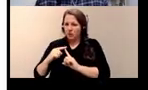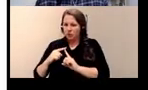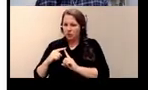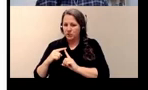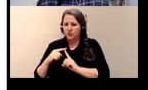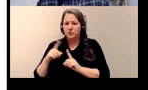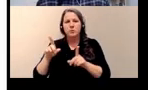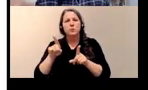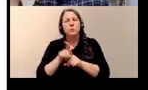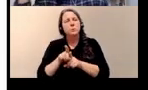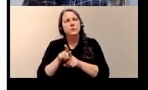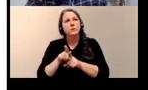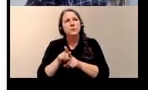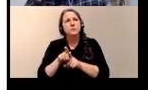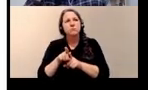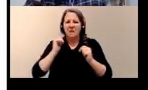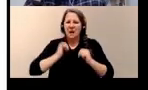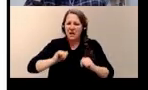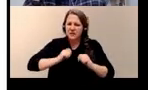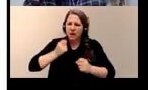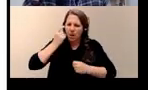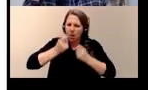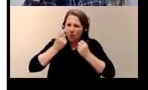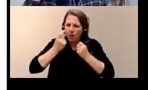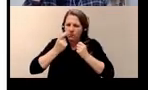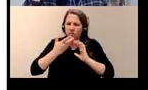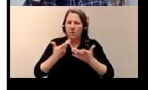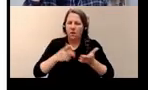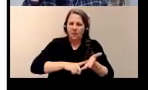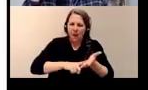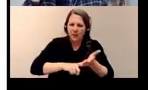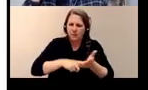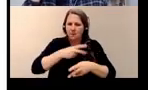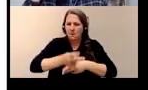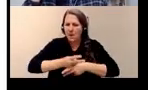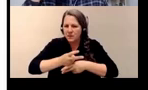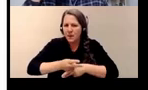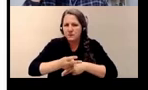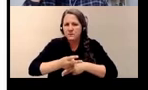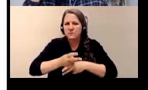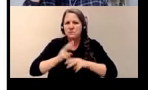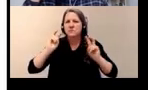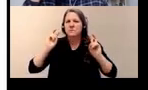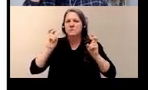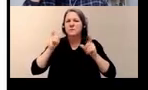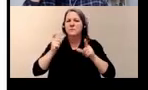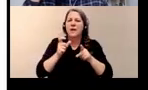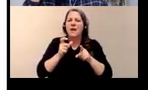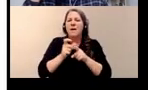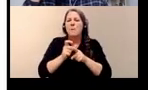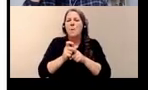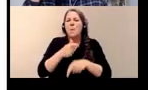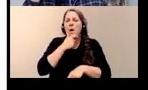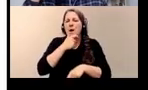aussi à comprendre que les enjeux de réparation, de maintenance, hein, en anglais on parle de care, hein, un terme qui est souvent